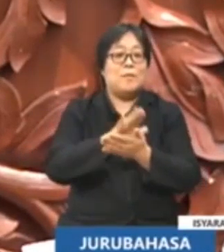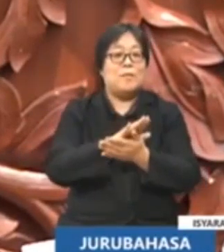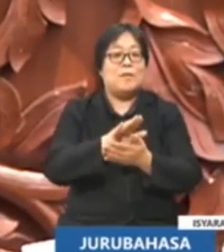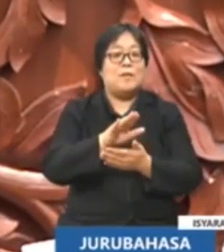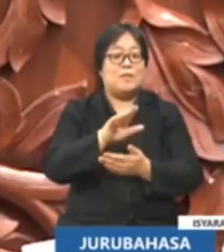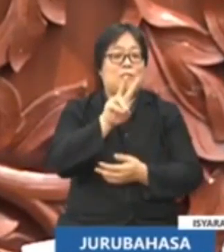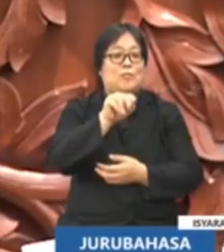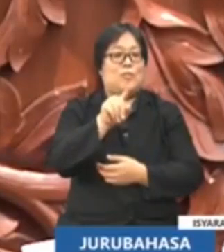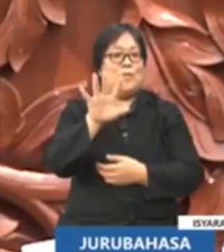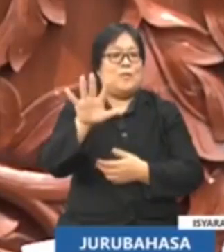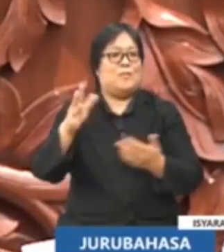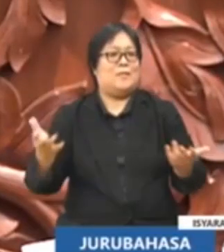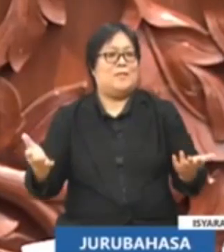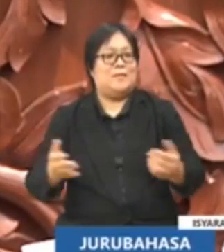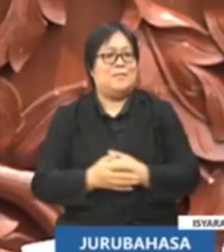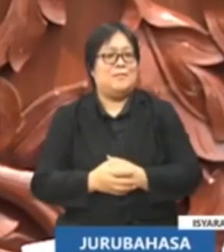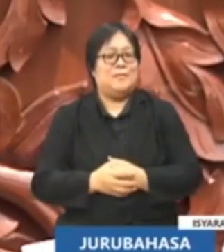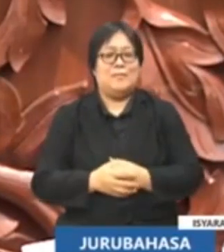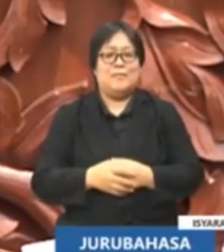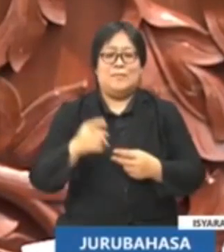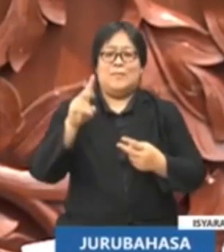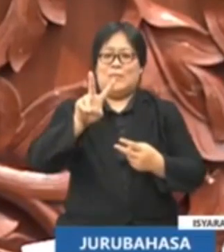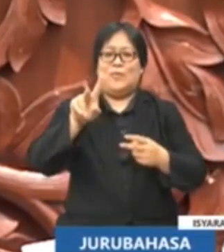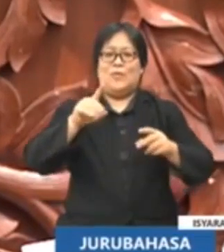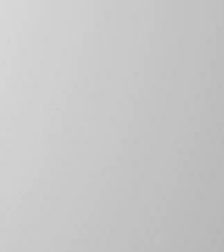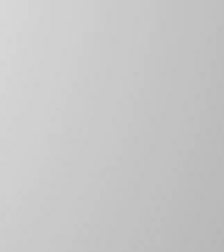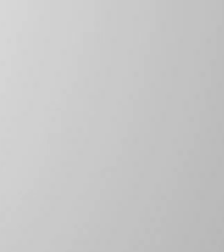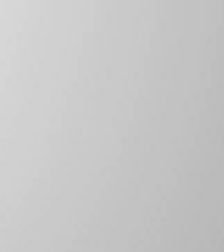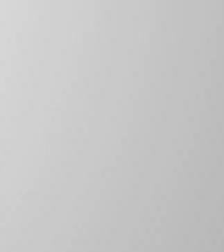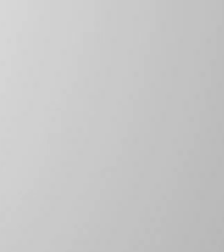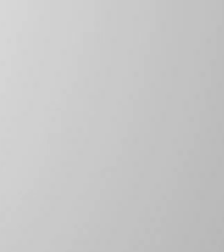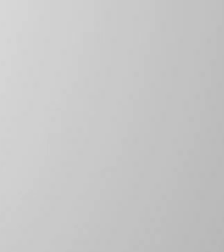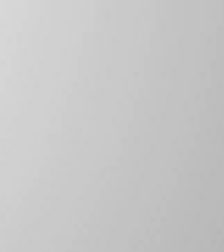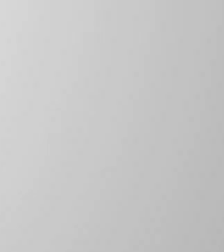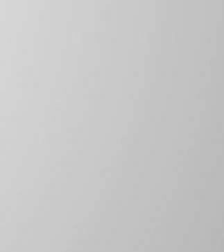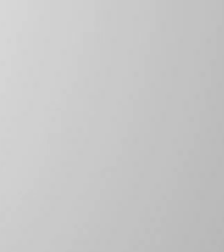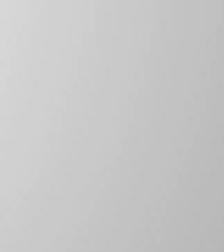jadi my-2 pegawai yang berlainan